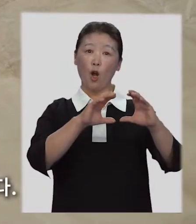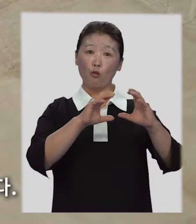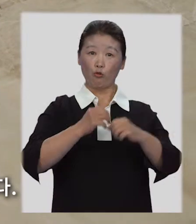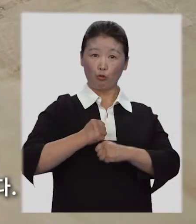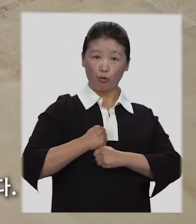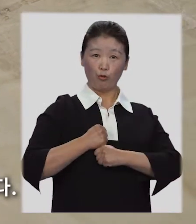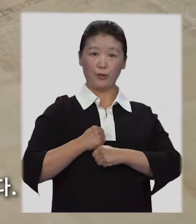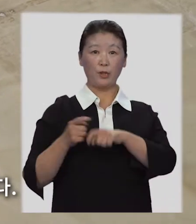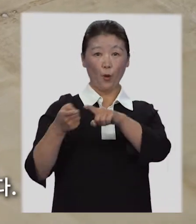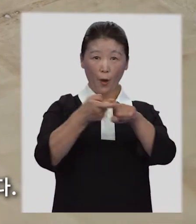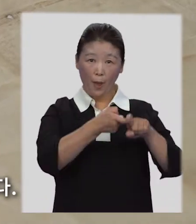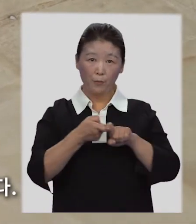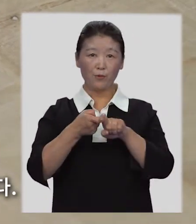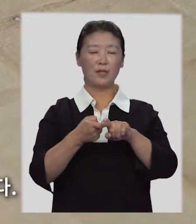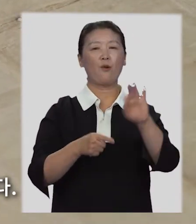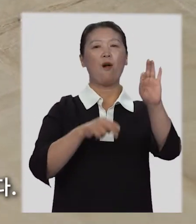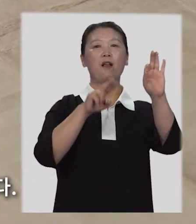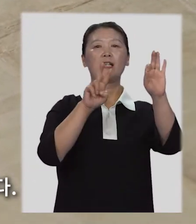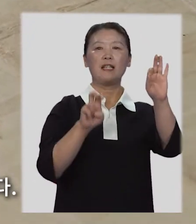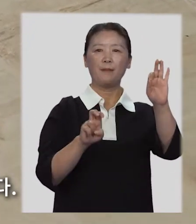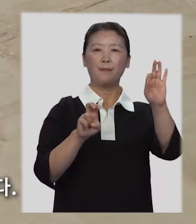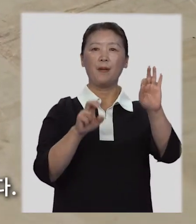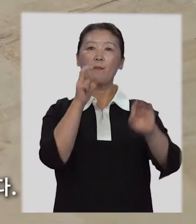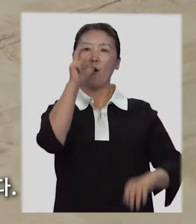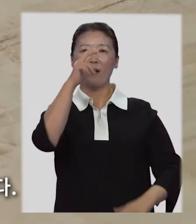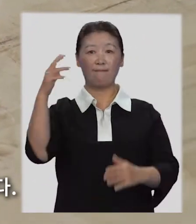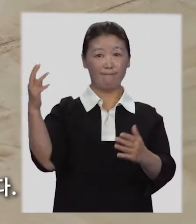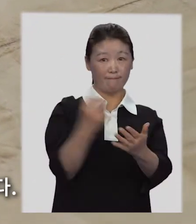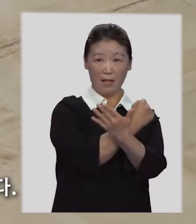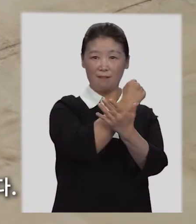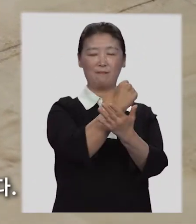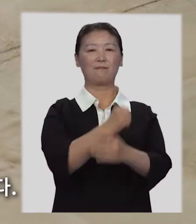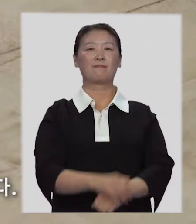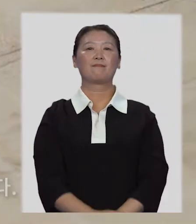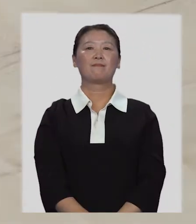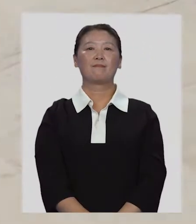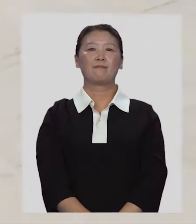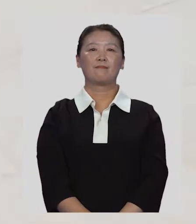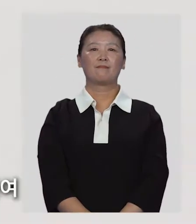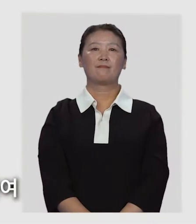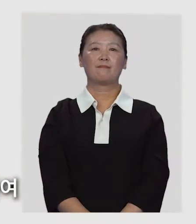국군과 국제연합군은 10월 22일 평양을 탈환하게 됩니다.